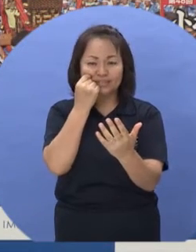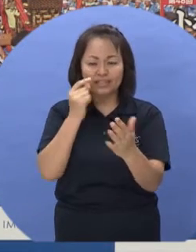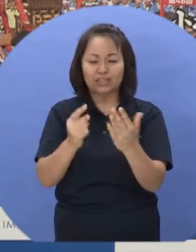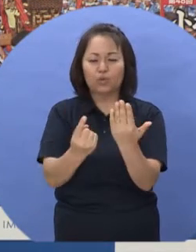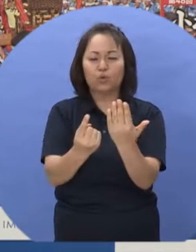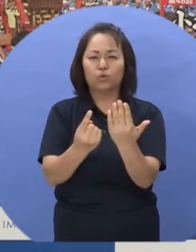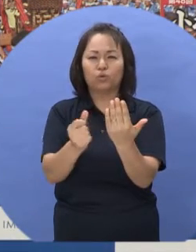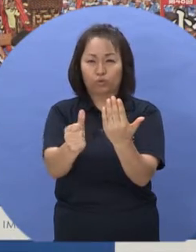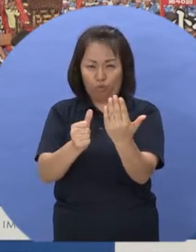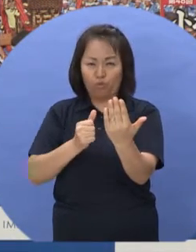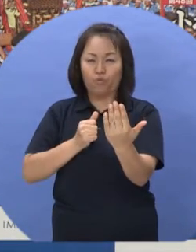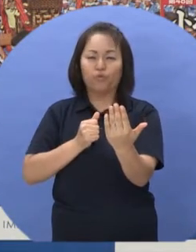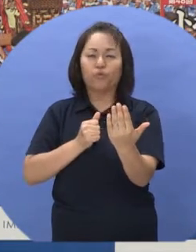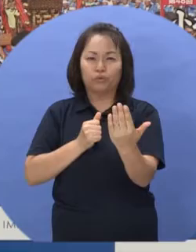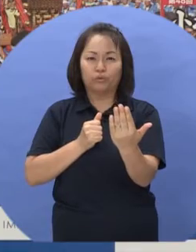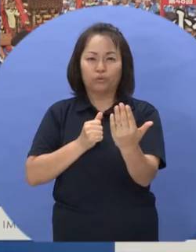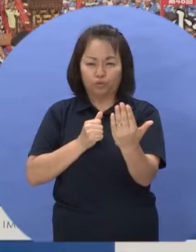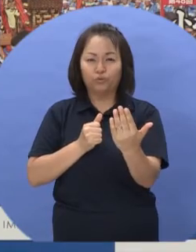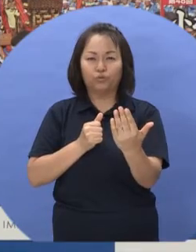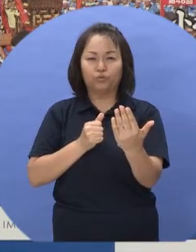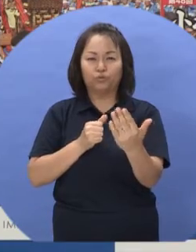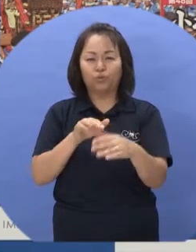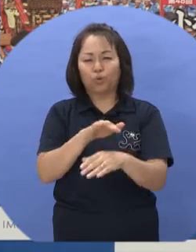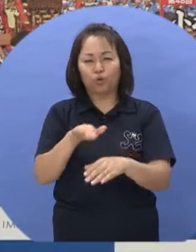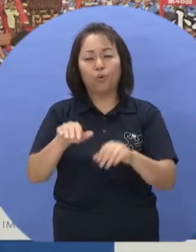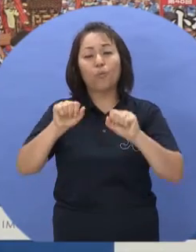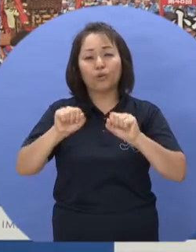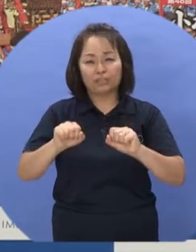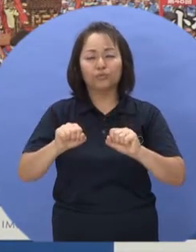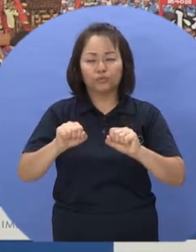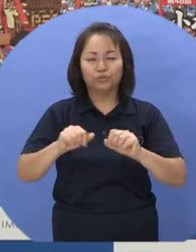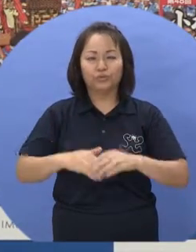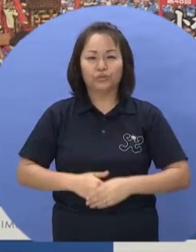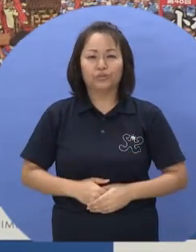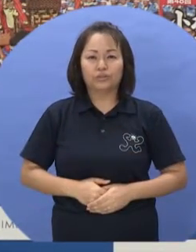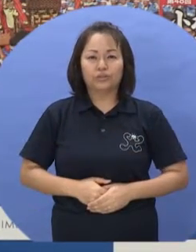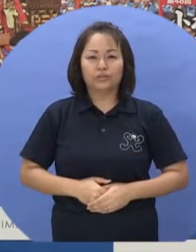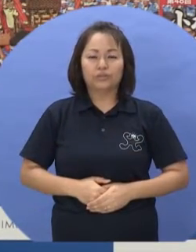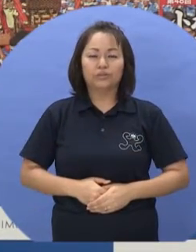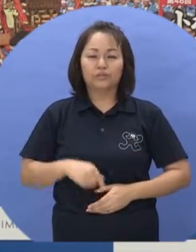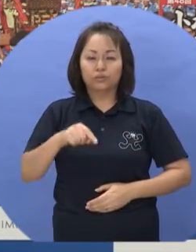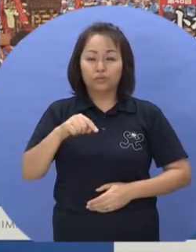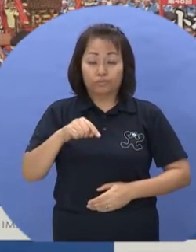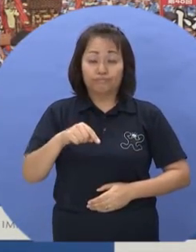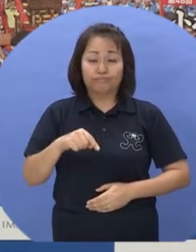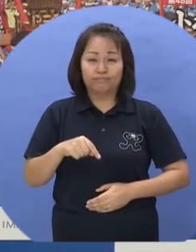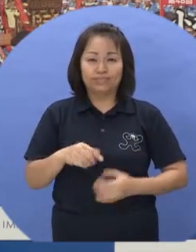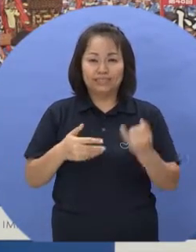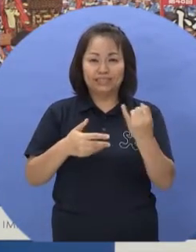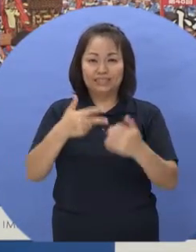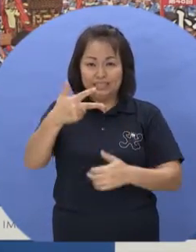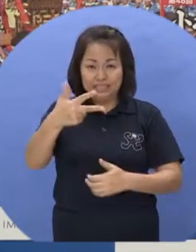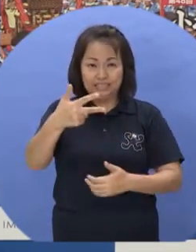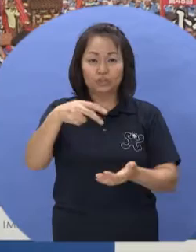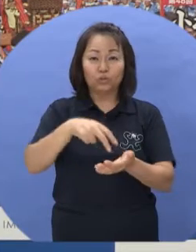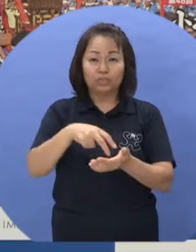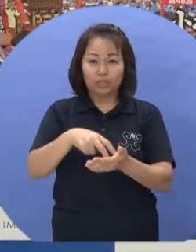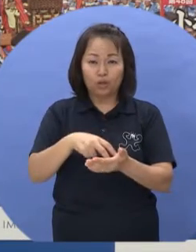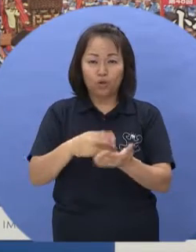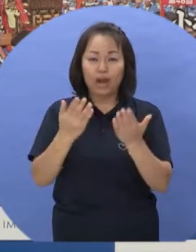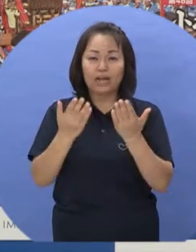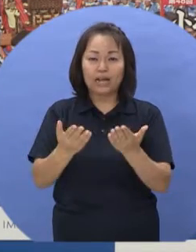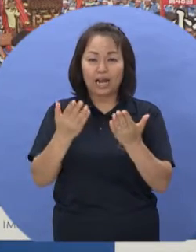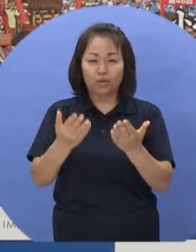るという事案も見られているということでございます。そうした中で、これまで市といたしましてはスクールカウンセラーであったり、